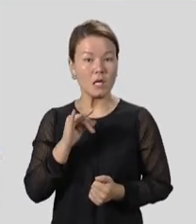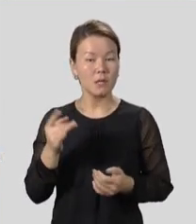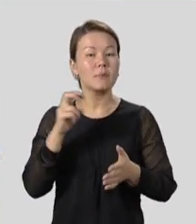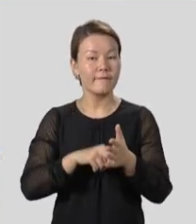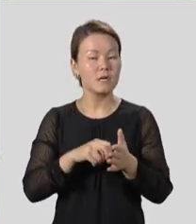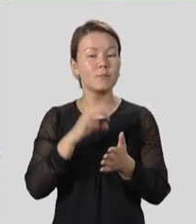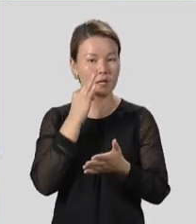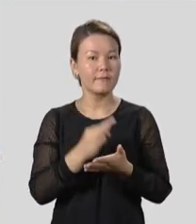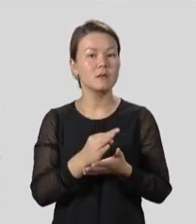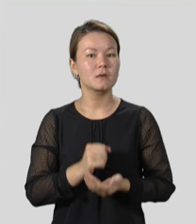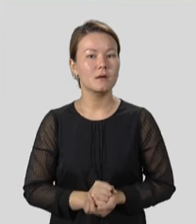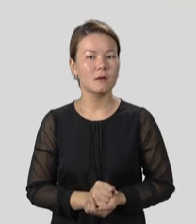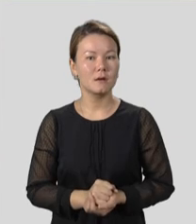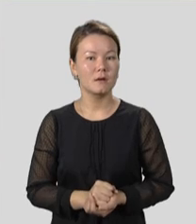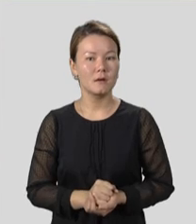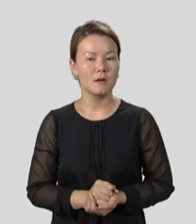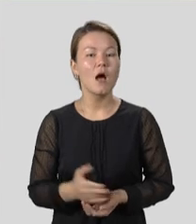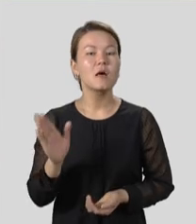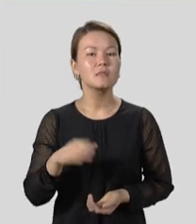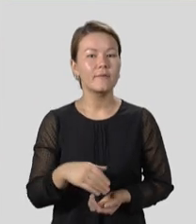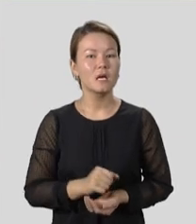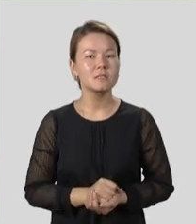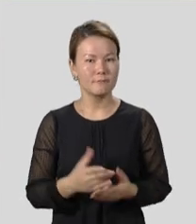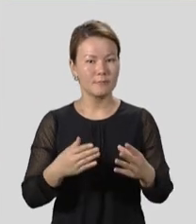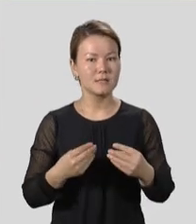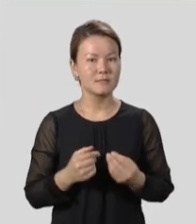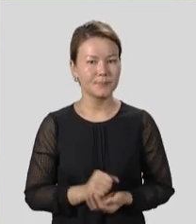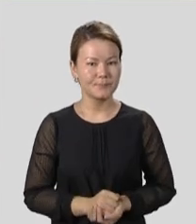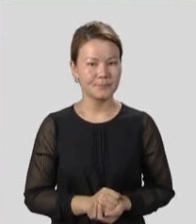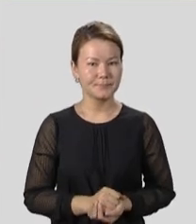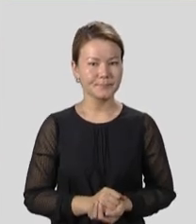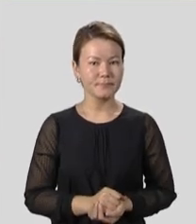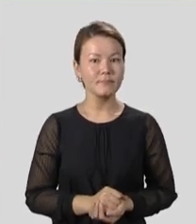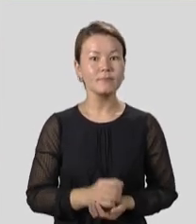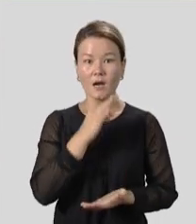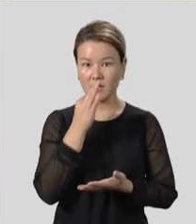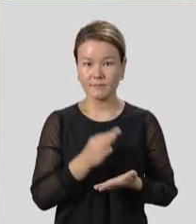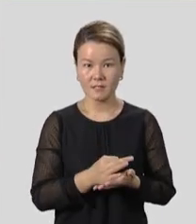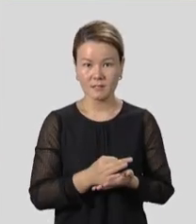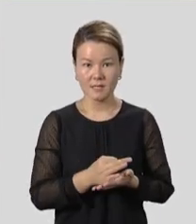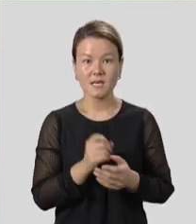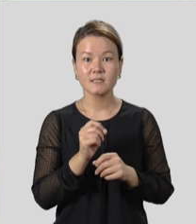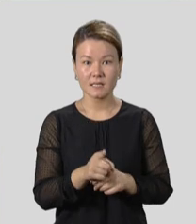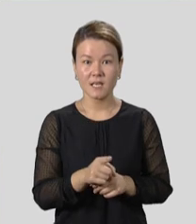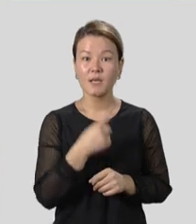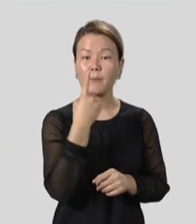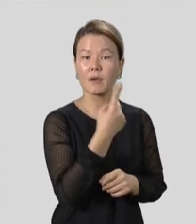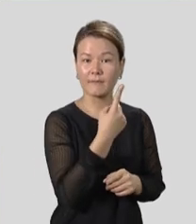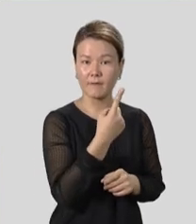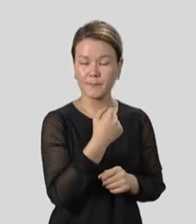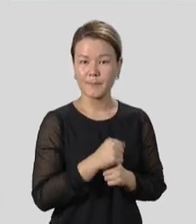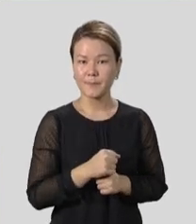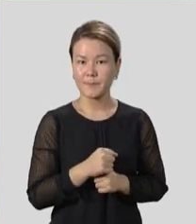проверим ответы. Давайте вместе. Ответ задания первого.